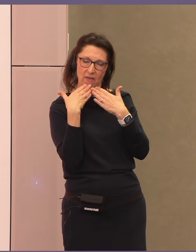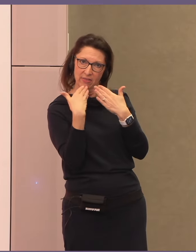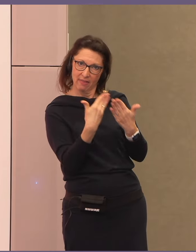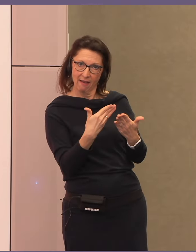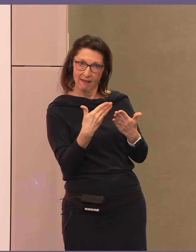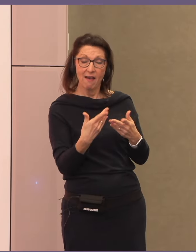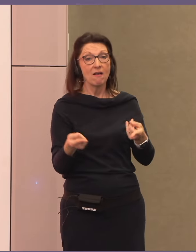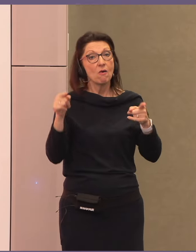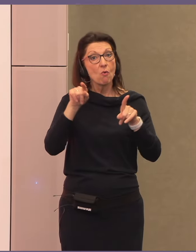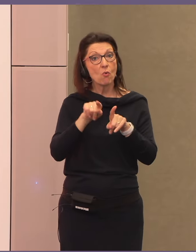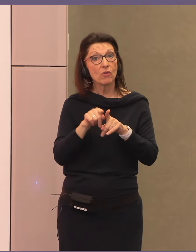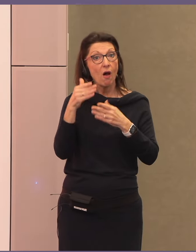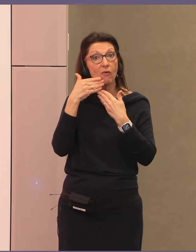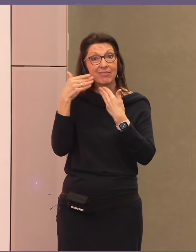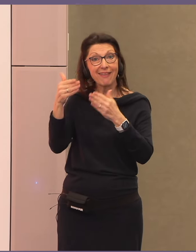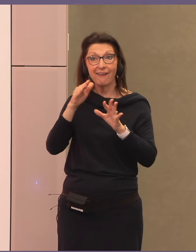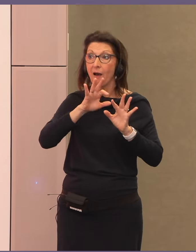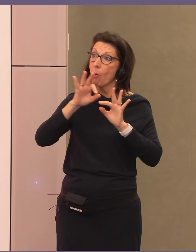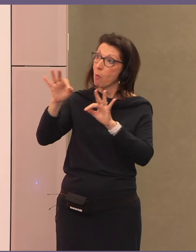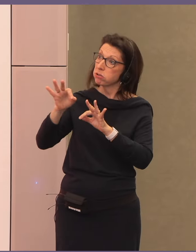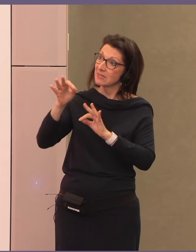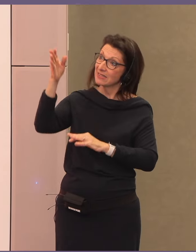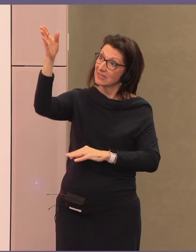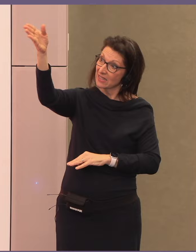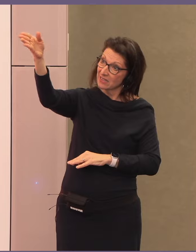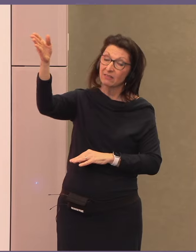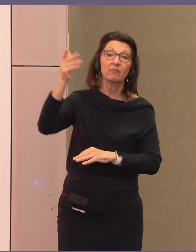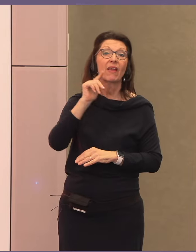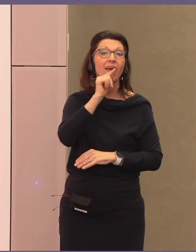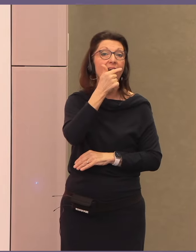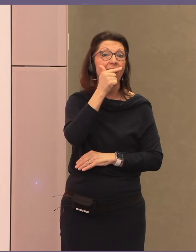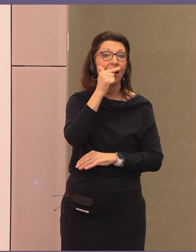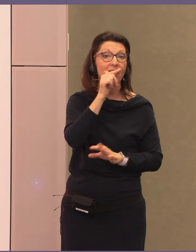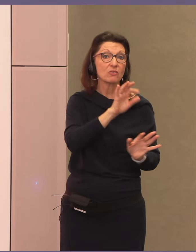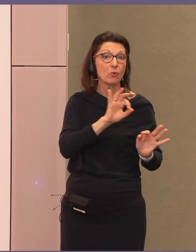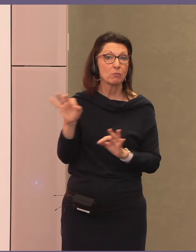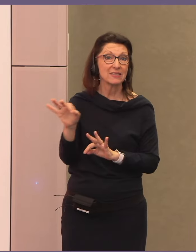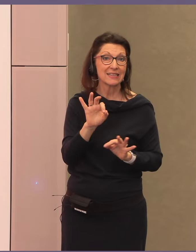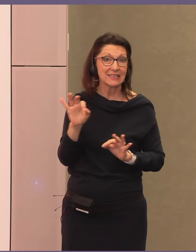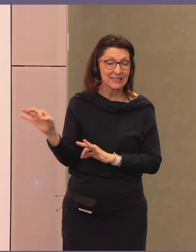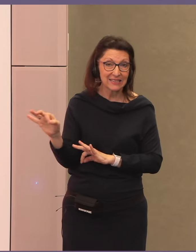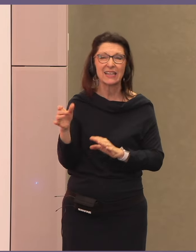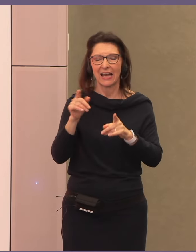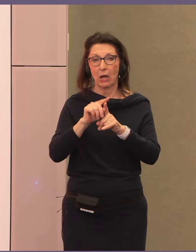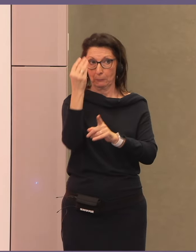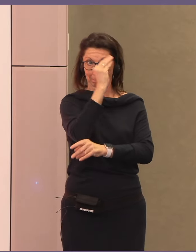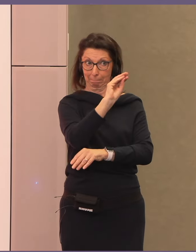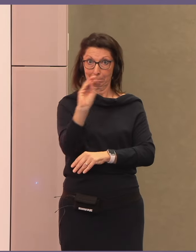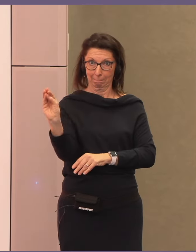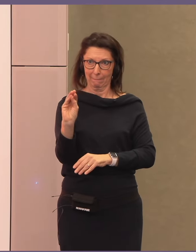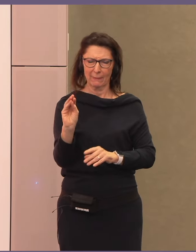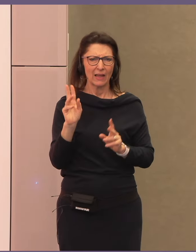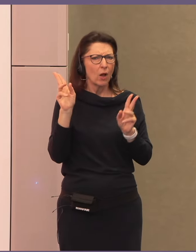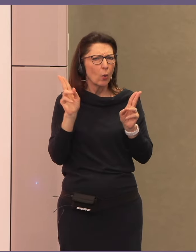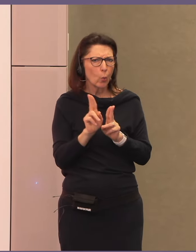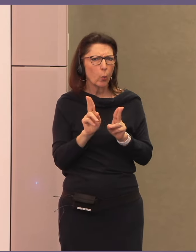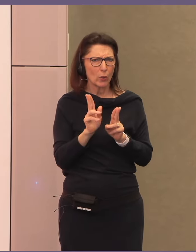und an die Übersetzung nach und von Englisch. Das ist auch ein Hinweis. Es wird kurz